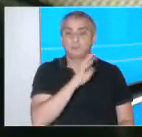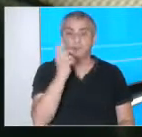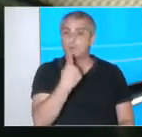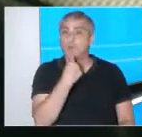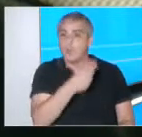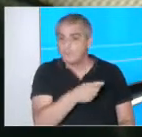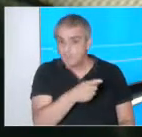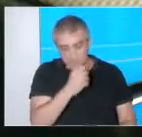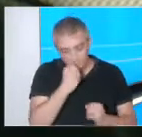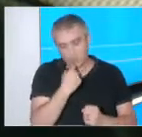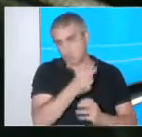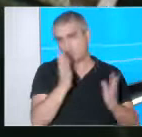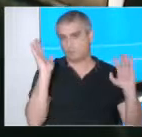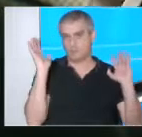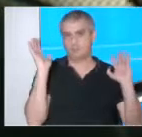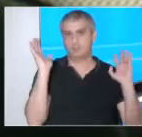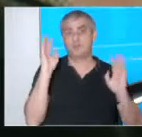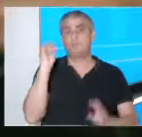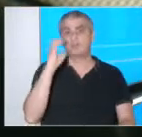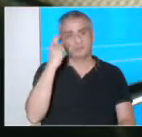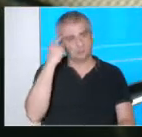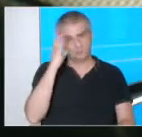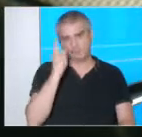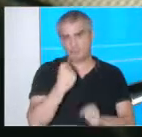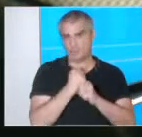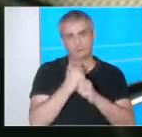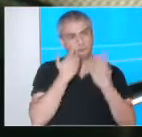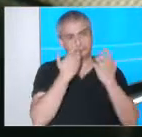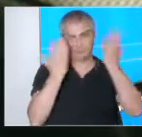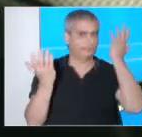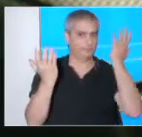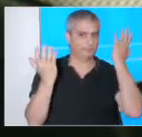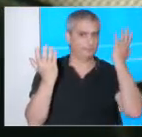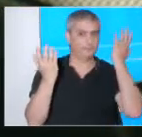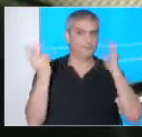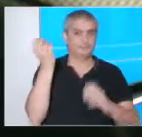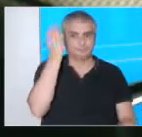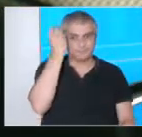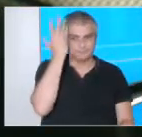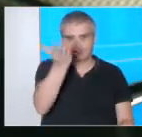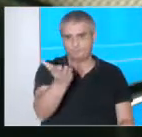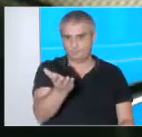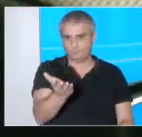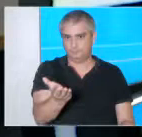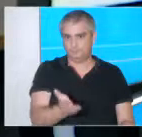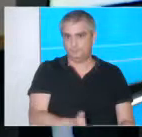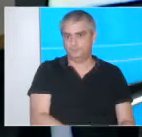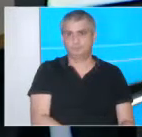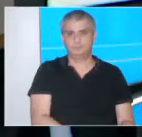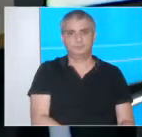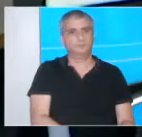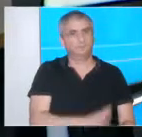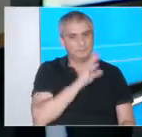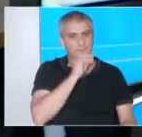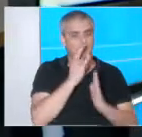אומר לו, והוא ודאי אומר לו, אז מתן כאן יודע מה שצריכים לעשות. שלא יספר לך, הוא צריך לדבר עם החברי כנסת. זה בולשיט הדבר הזה. בוא